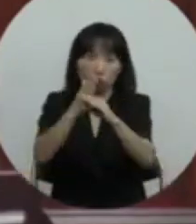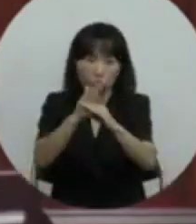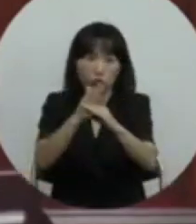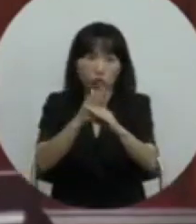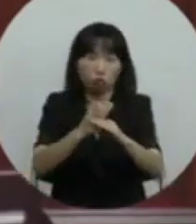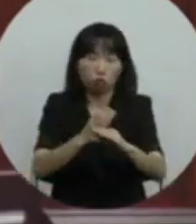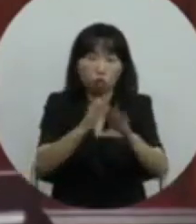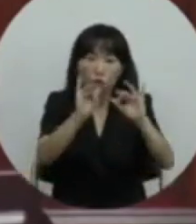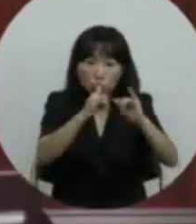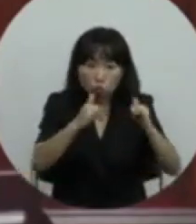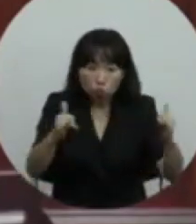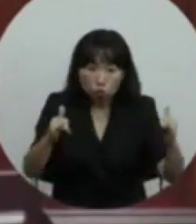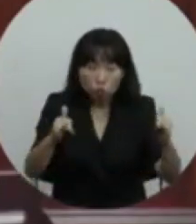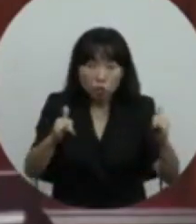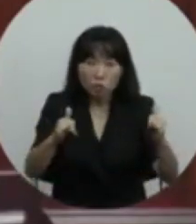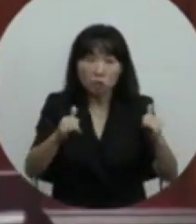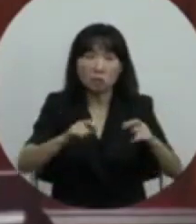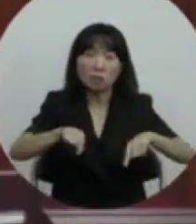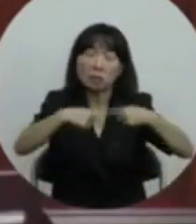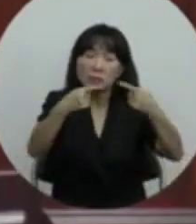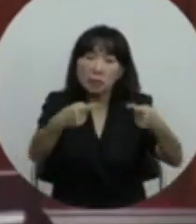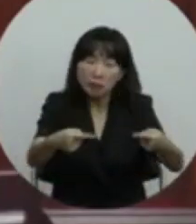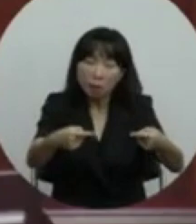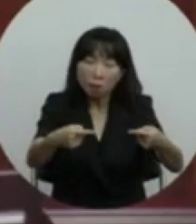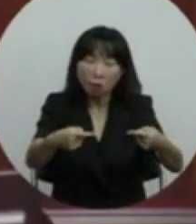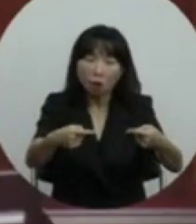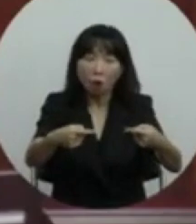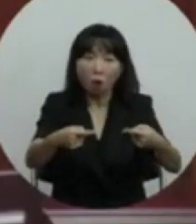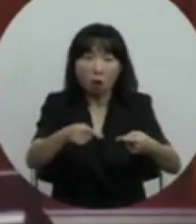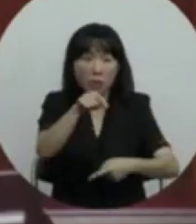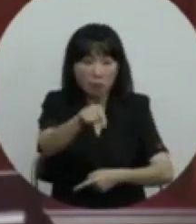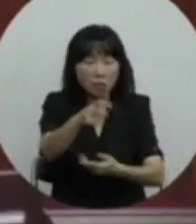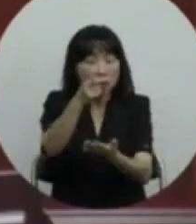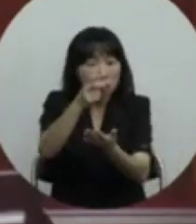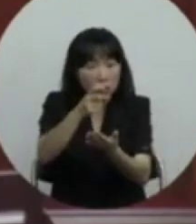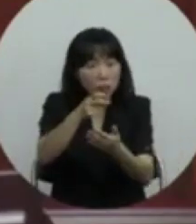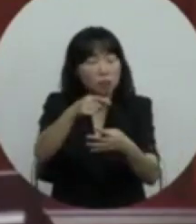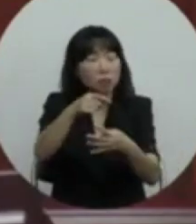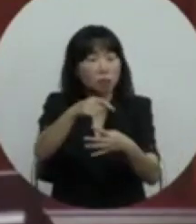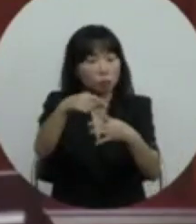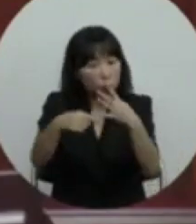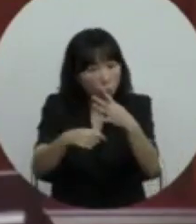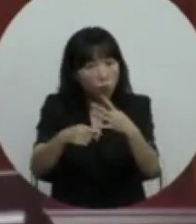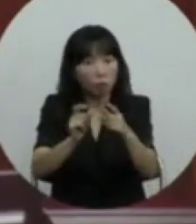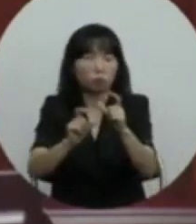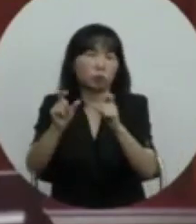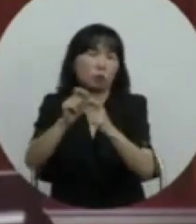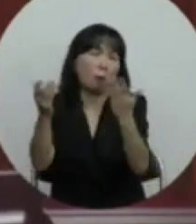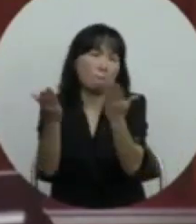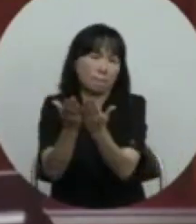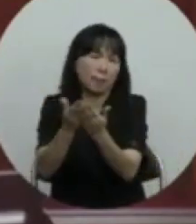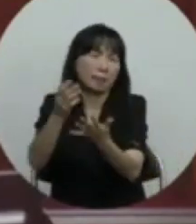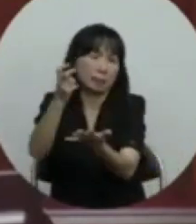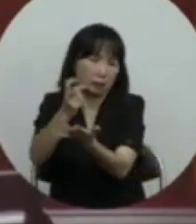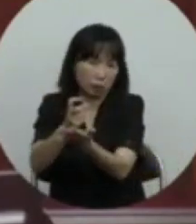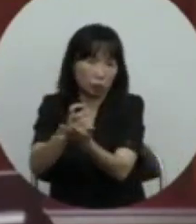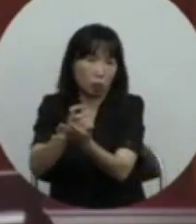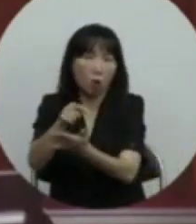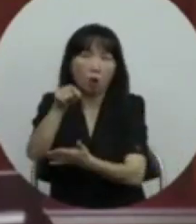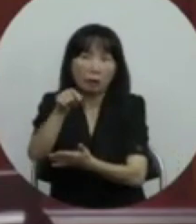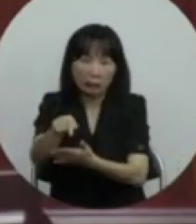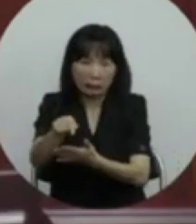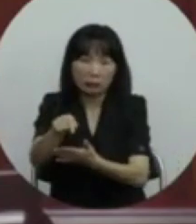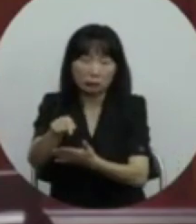주민참여예산제는 다가올 자치분권 시대에 분권을 대비하고 자치 역량을 증대시키기에 가장 적합한 제도이자 그